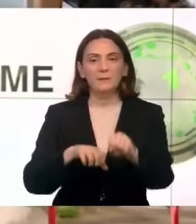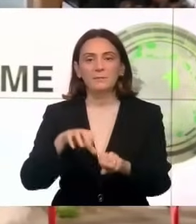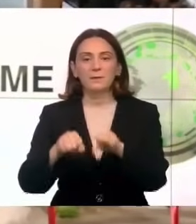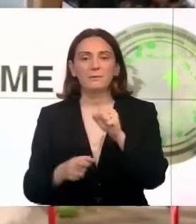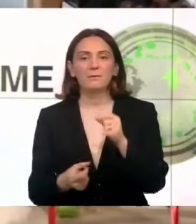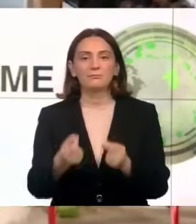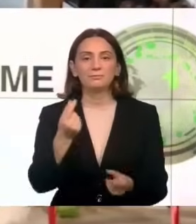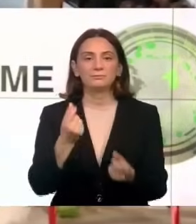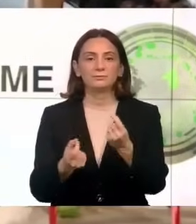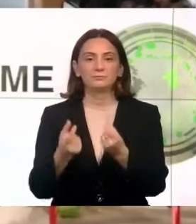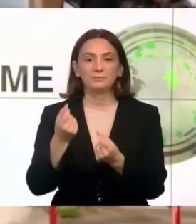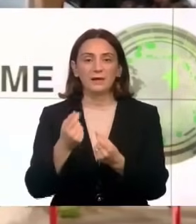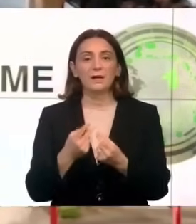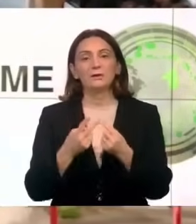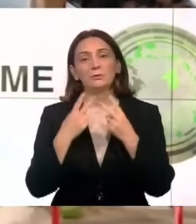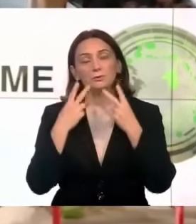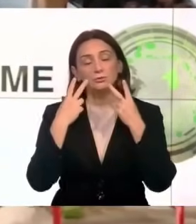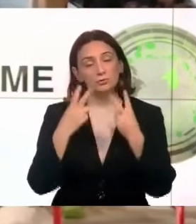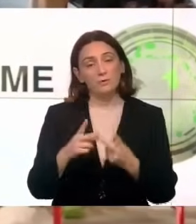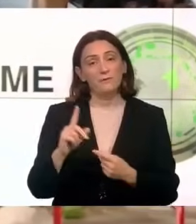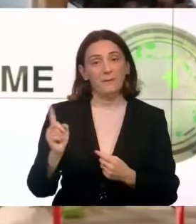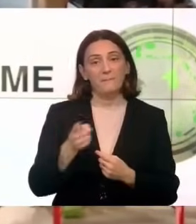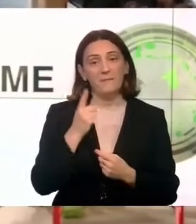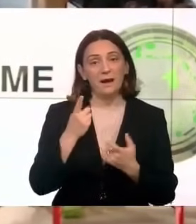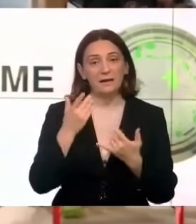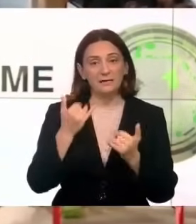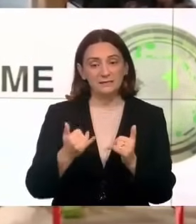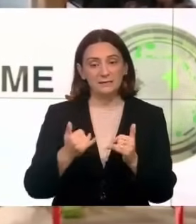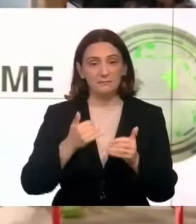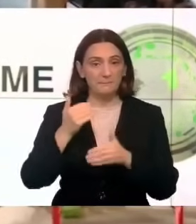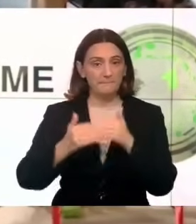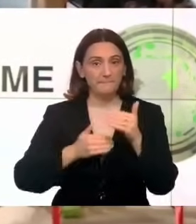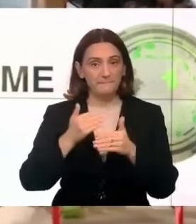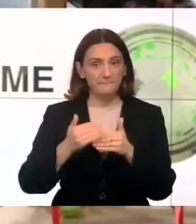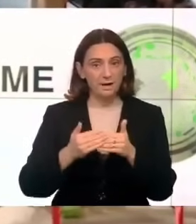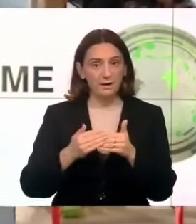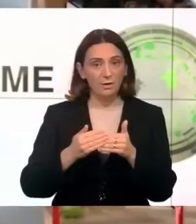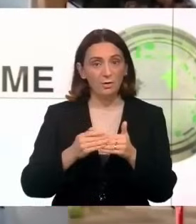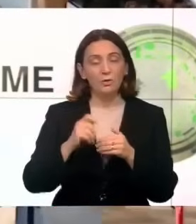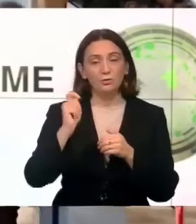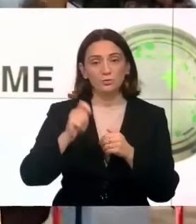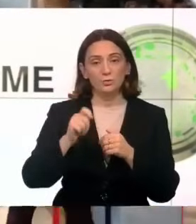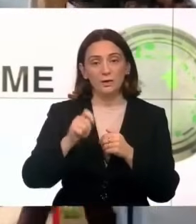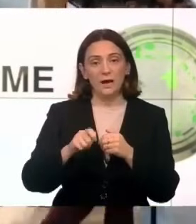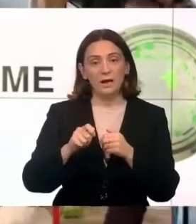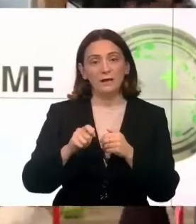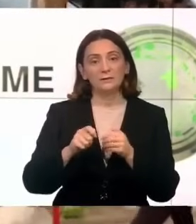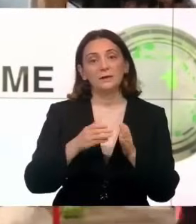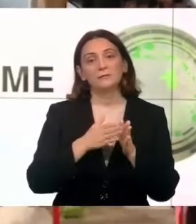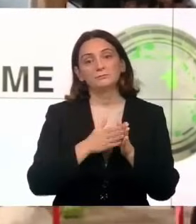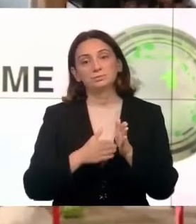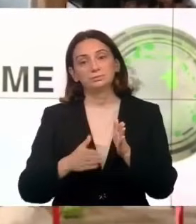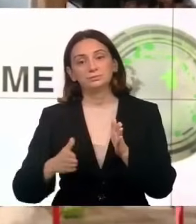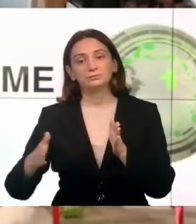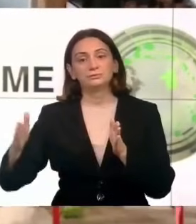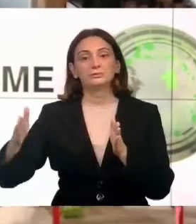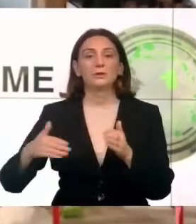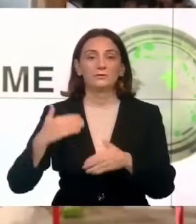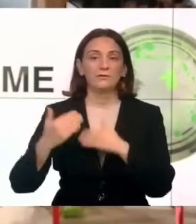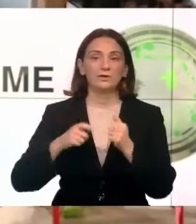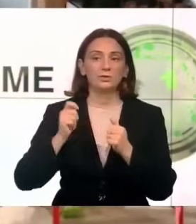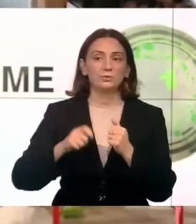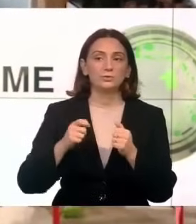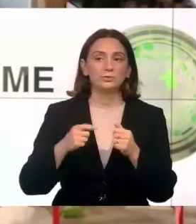së pari gjithë mbrojtja në apel e përfaqësuesve të ish-ministrit e më tej të vazhdojnë të gjithë të pandehurit e tjerë, të cilët janë 9,